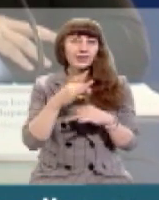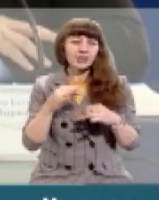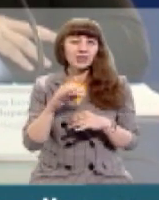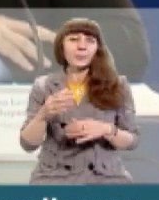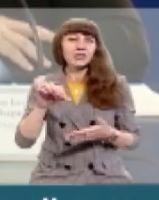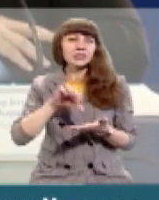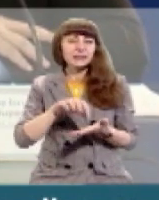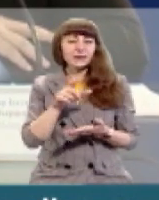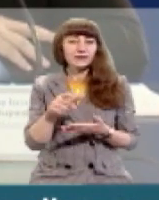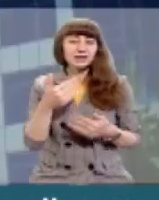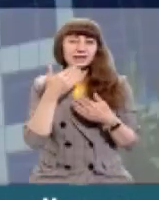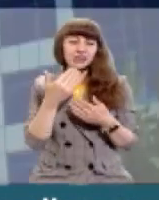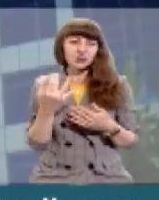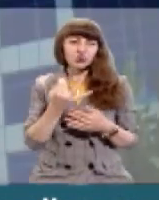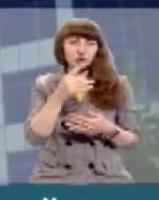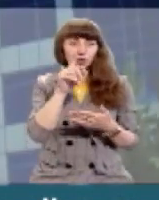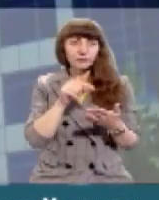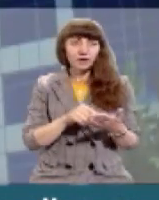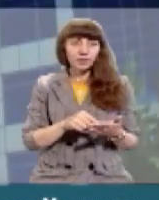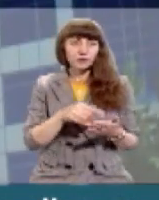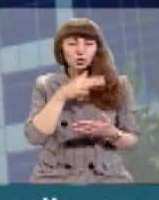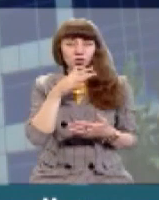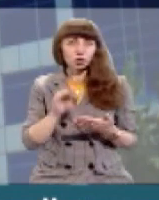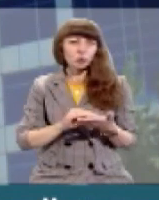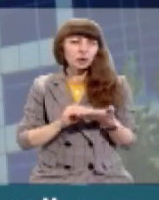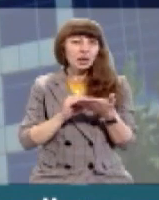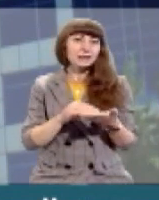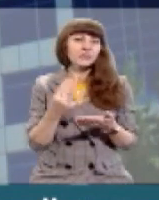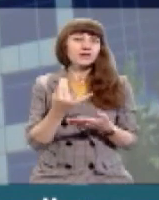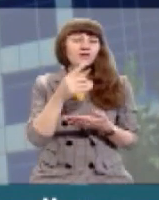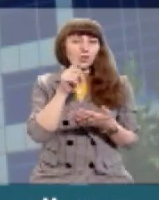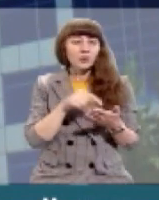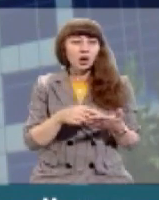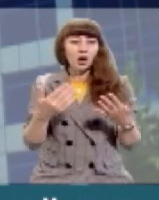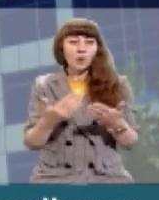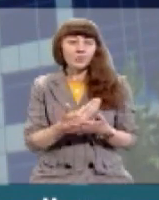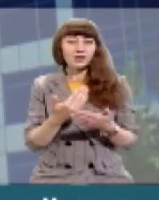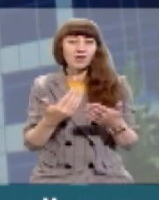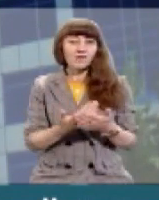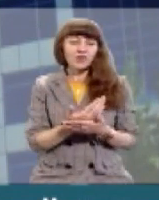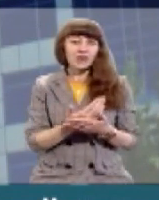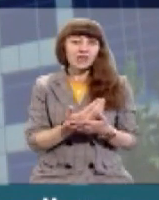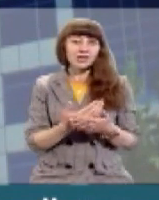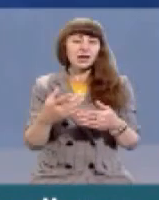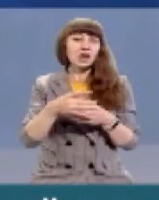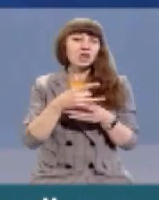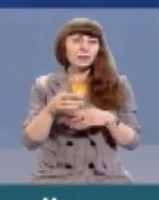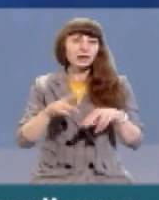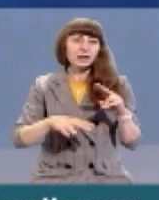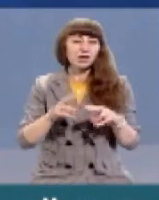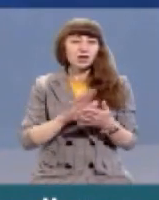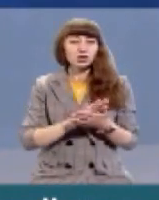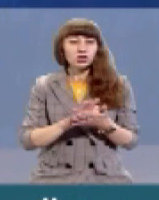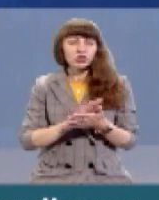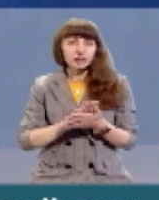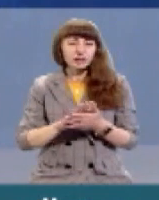СМИ задали акиму района интересующие их вопросы. Многих журналистов интересовал вопрос модификации региона, особенно тема постройки